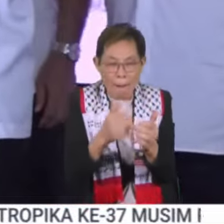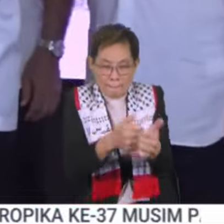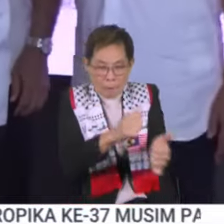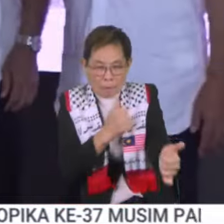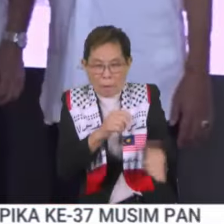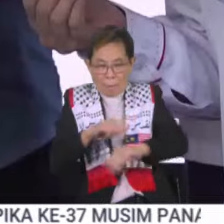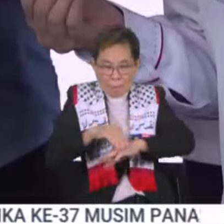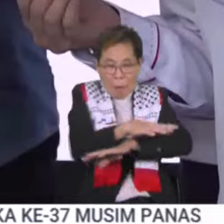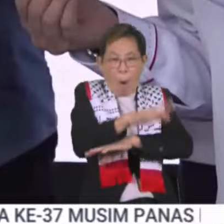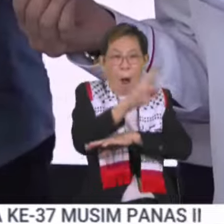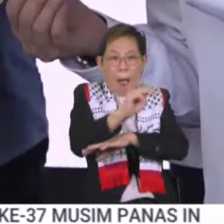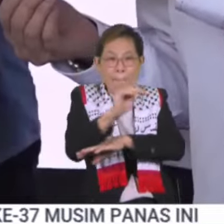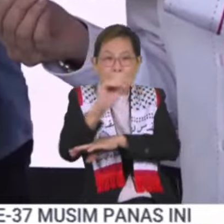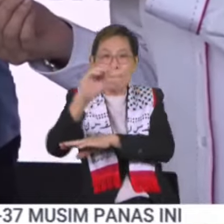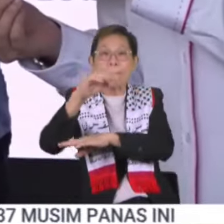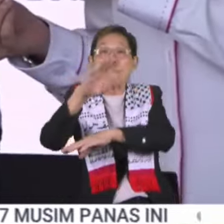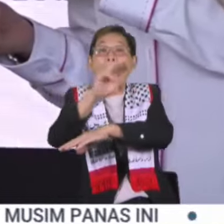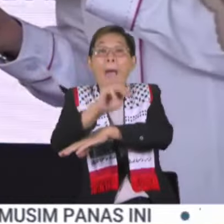wabak itu.